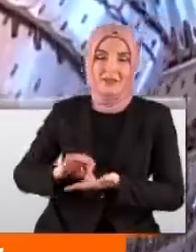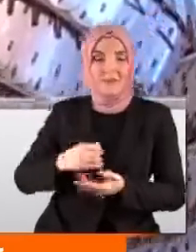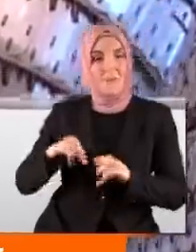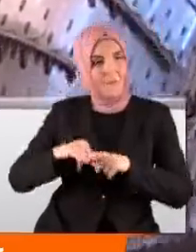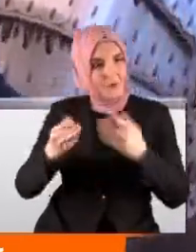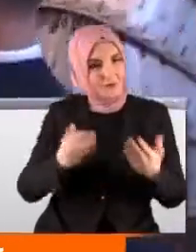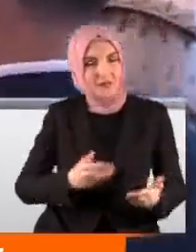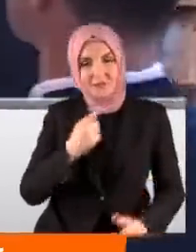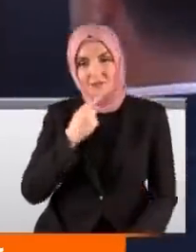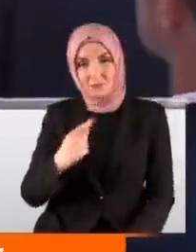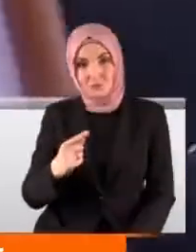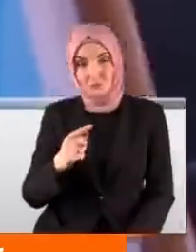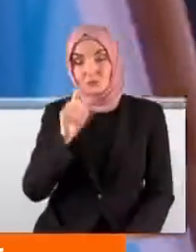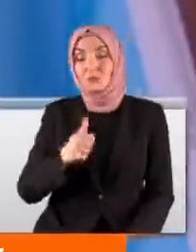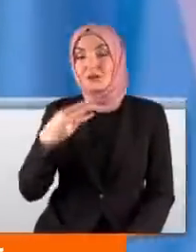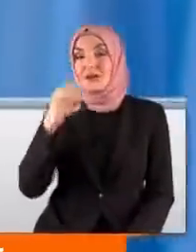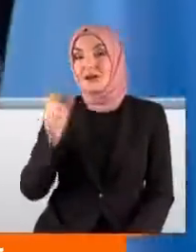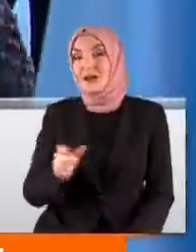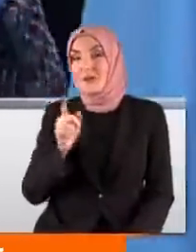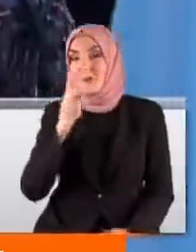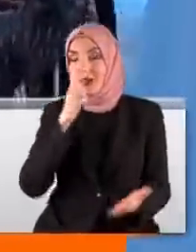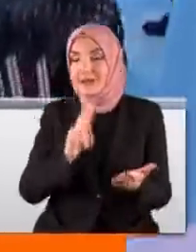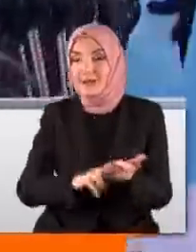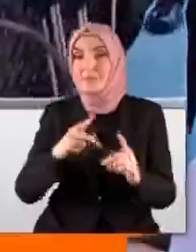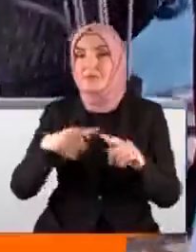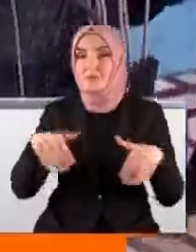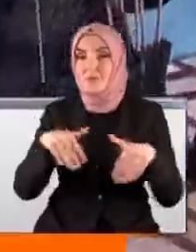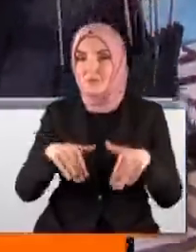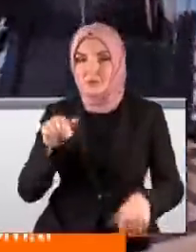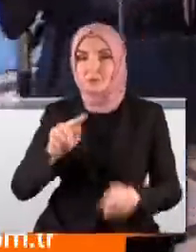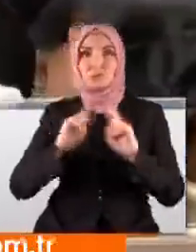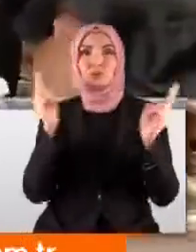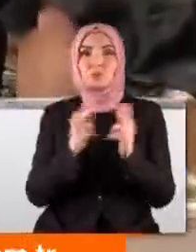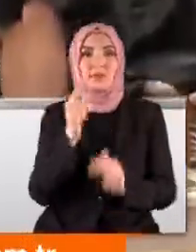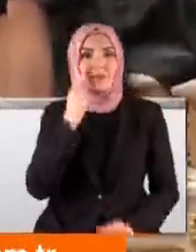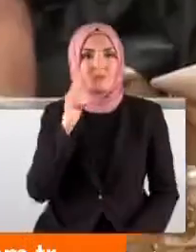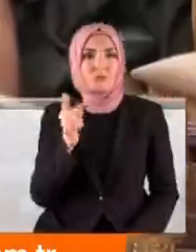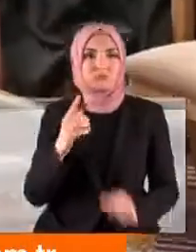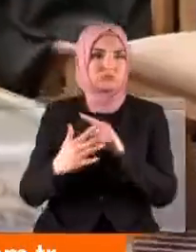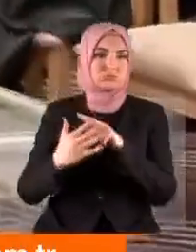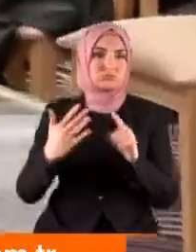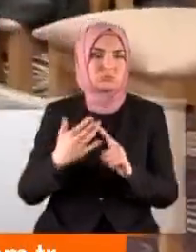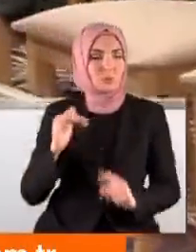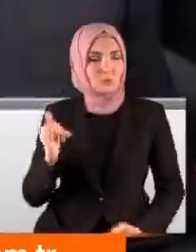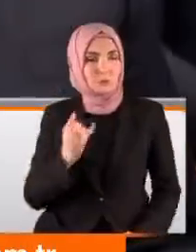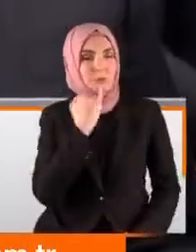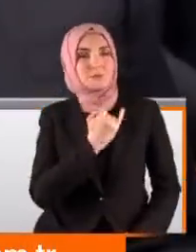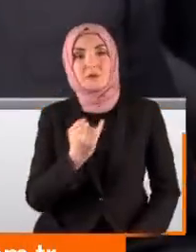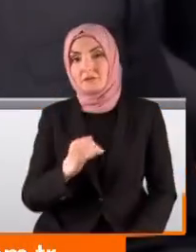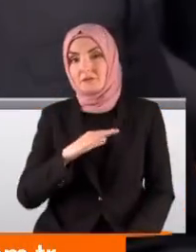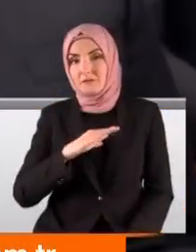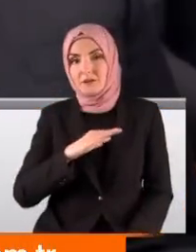Cumhurbaşkanı Erdoğan'ın yemin töreni dünya diplomasisinden de yoğun bir katılıma sahne oldu. Aynı şekilde